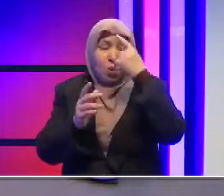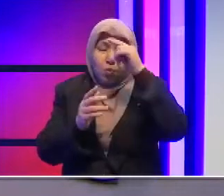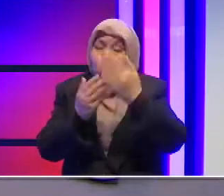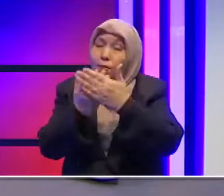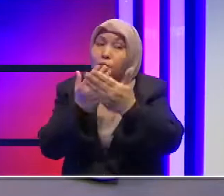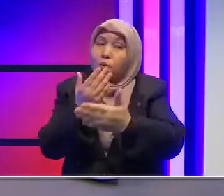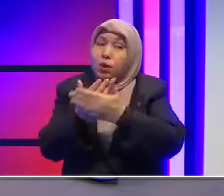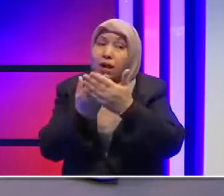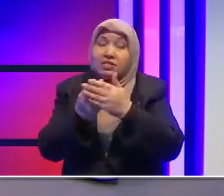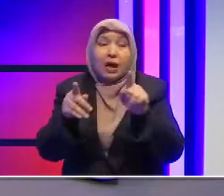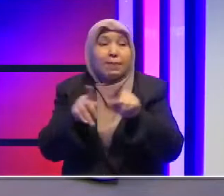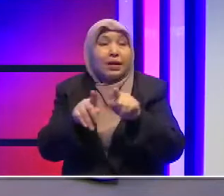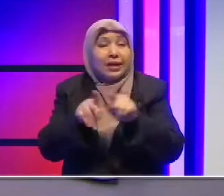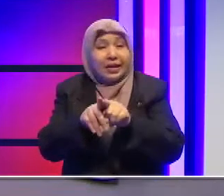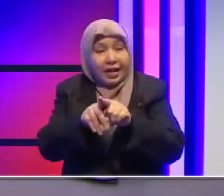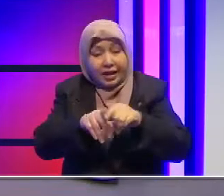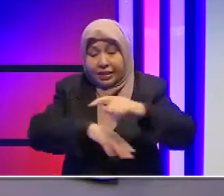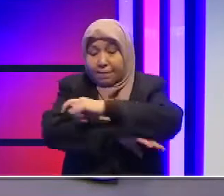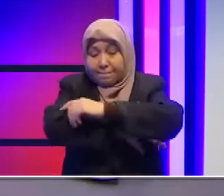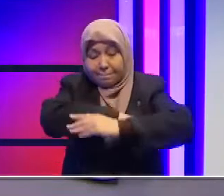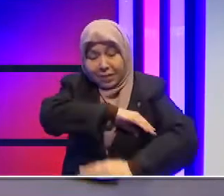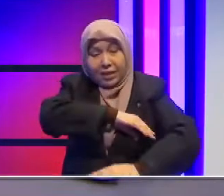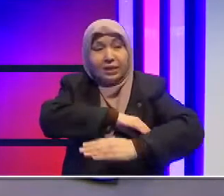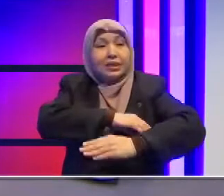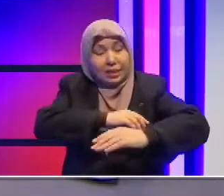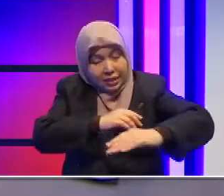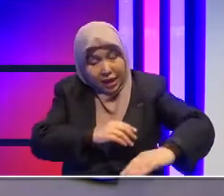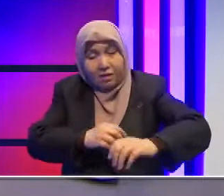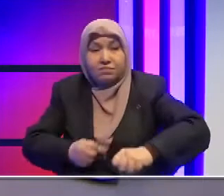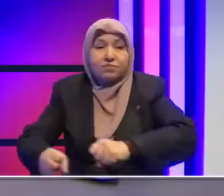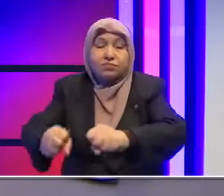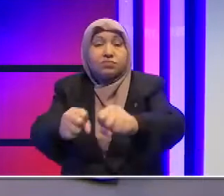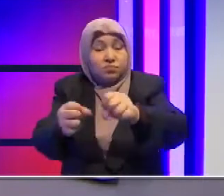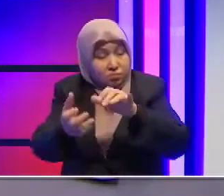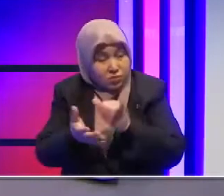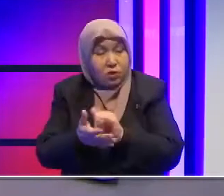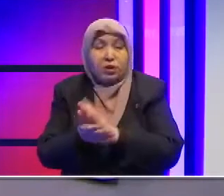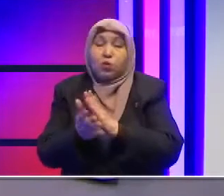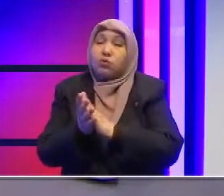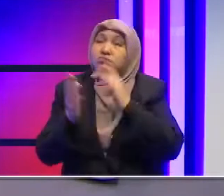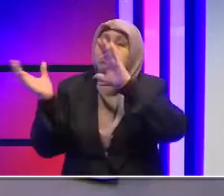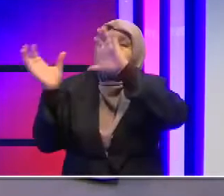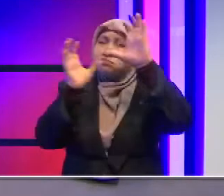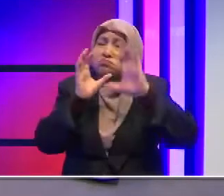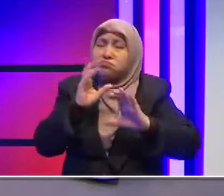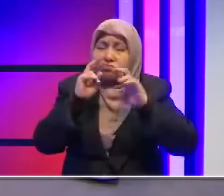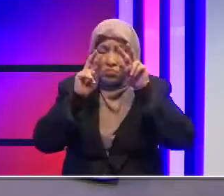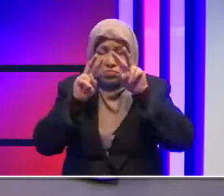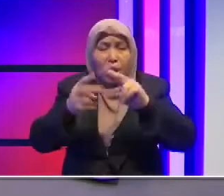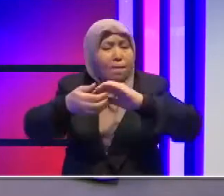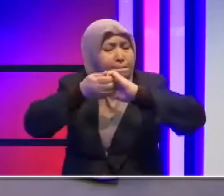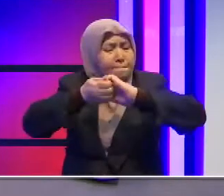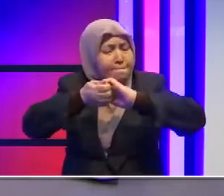kan, bagai aur dengan tebing. Jadi dah biasa dengan situasi itu untuk menunjukkan betapa keakraban yang